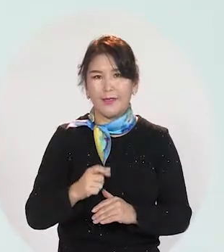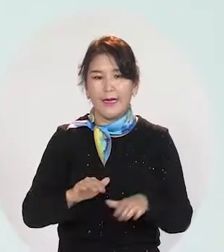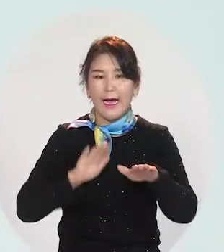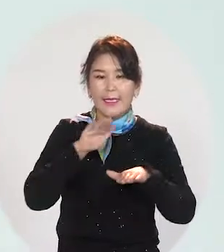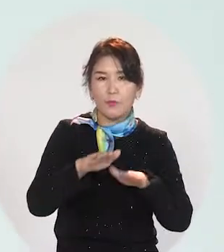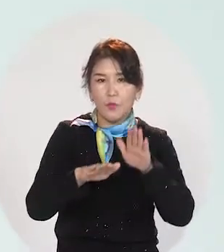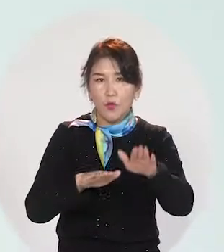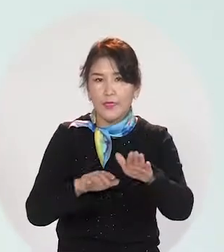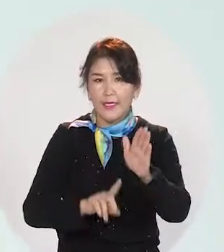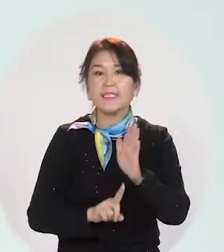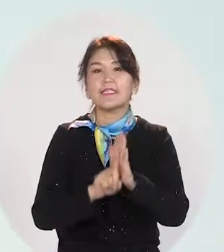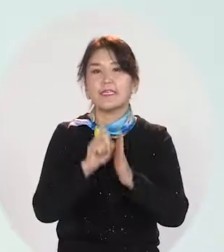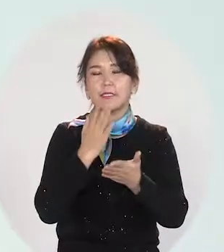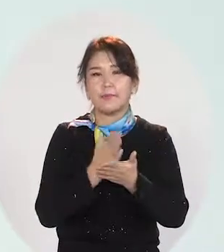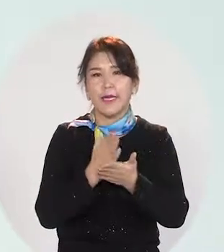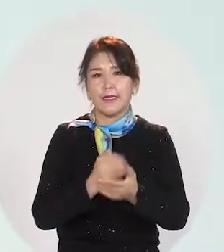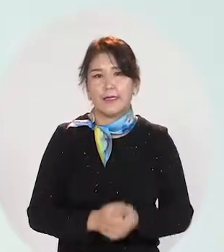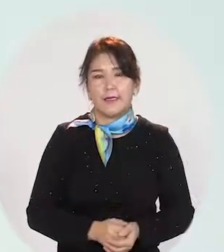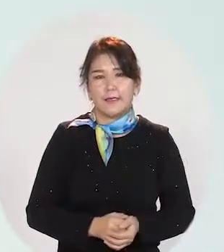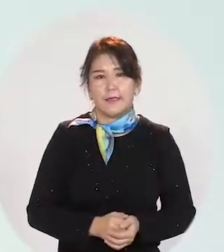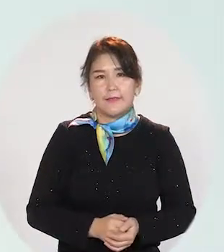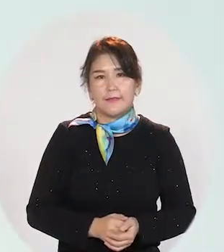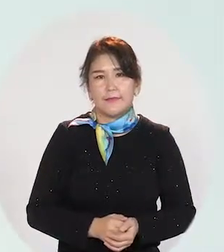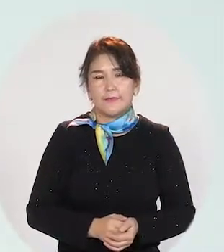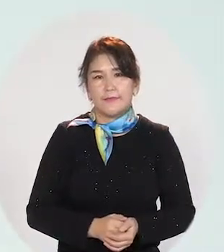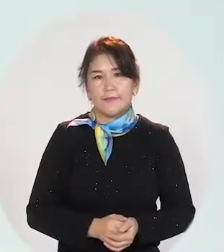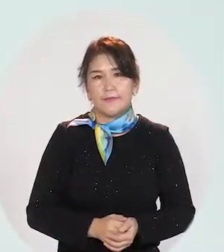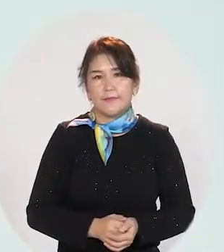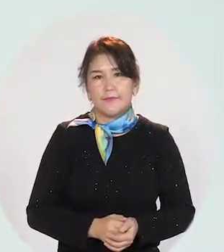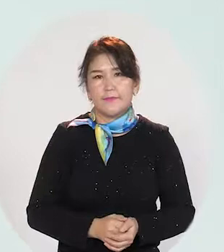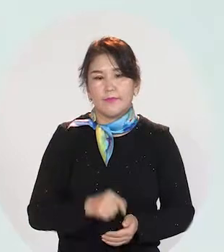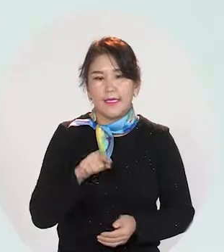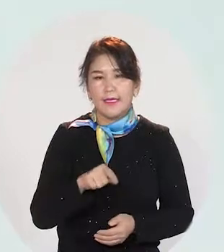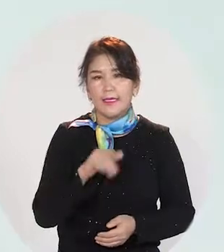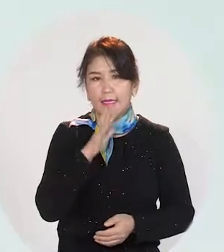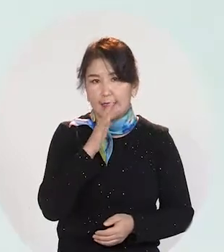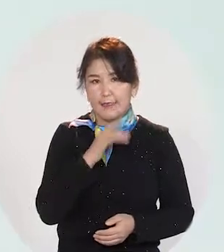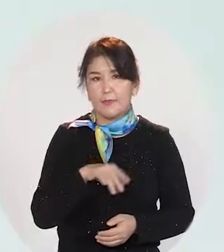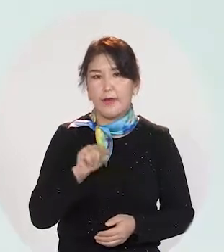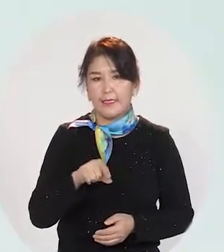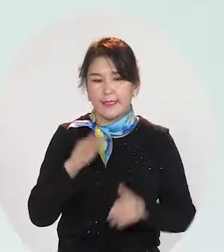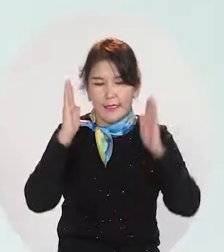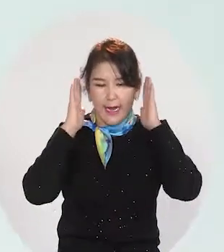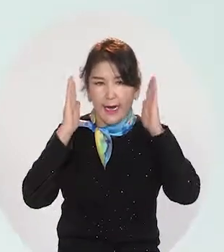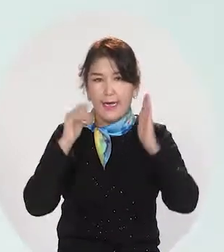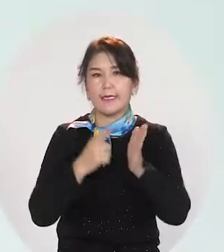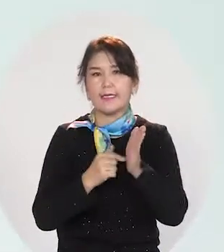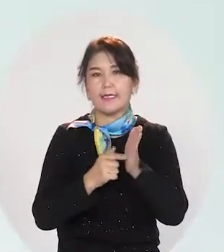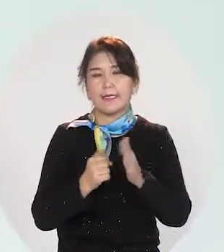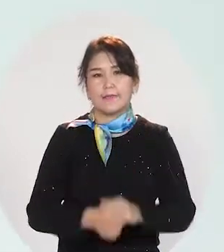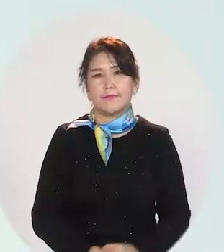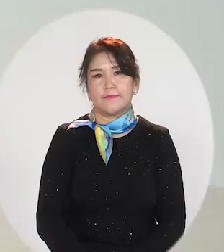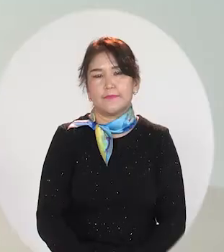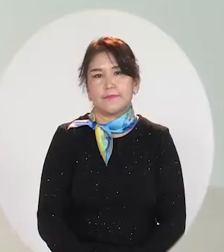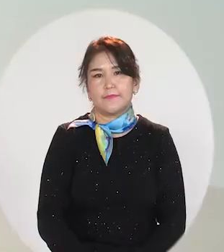бие даасан хариуцлагатай байх хэмжээнд очих алхмуудаа хийж эхэлж байгаа энэ нас юм а гэдэг дээр анхаарлаа хандуулах хэрэгтэй